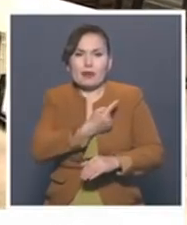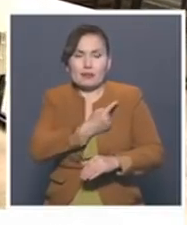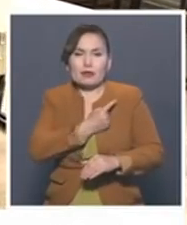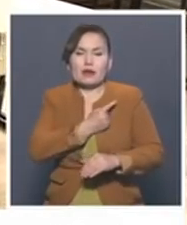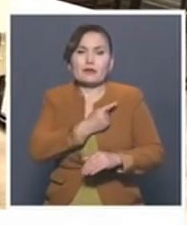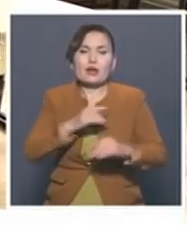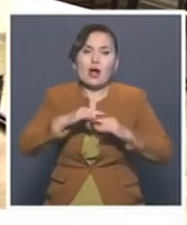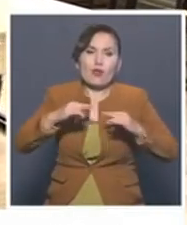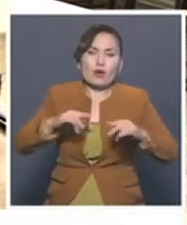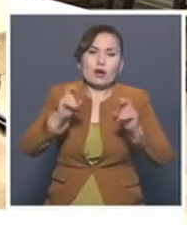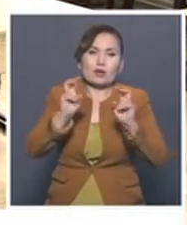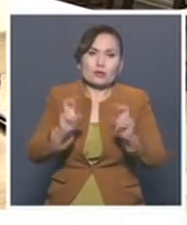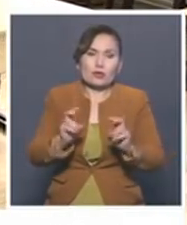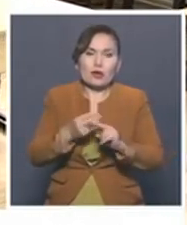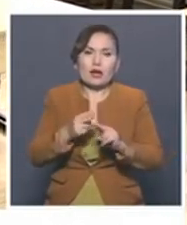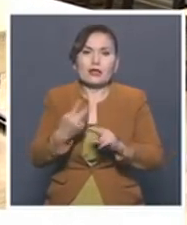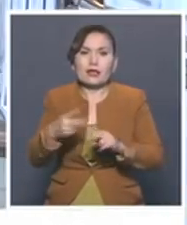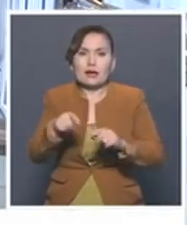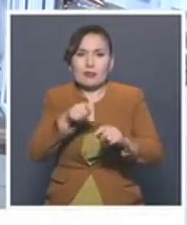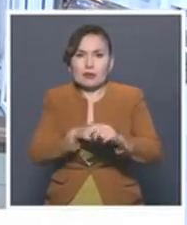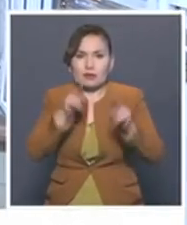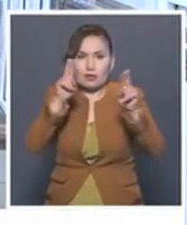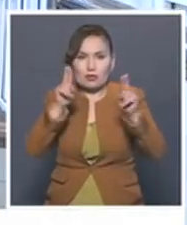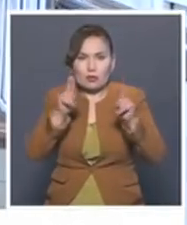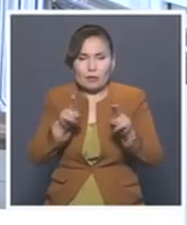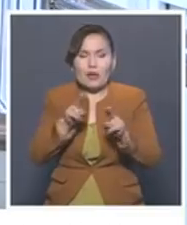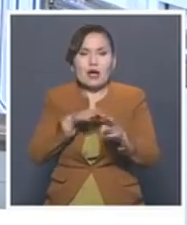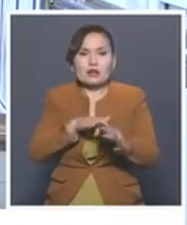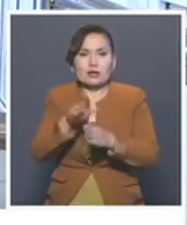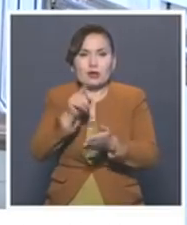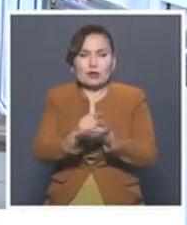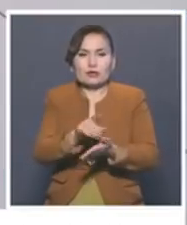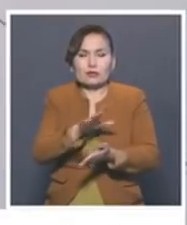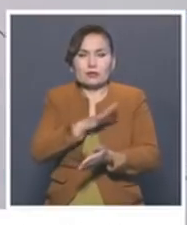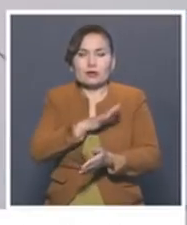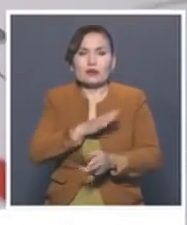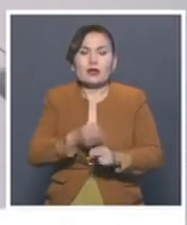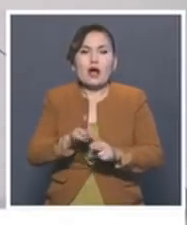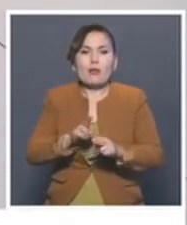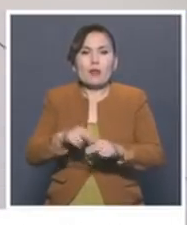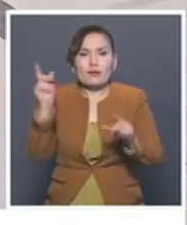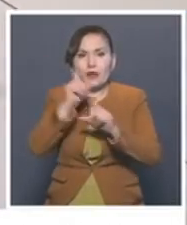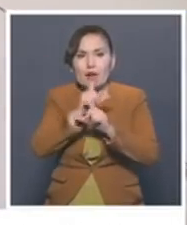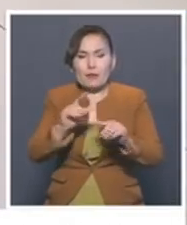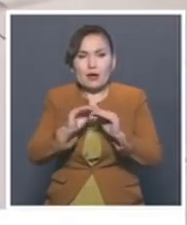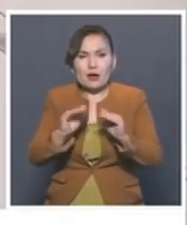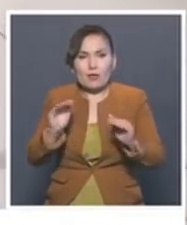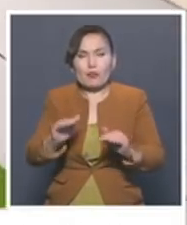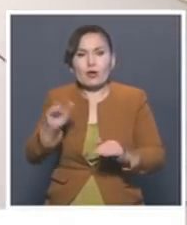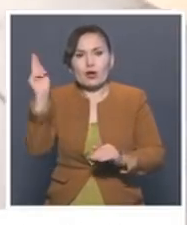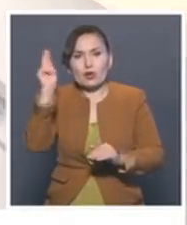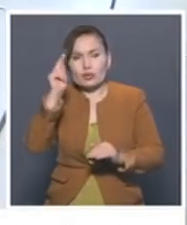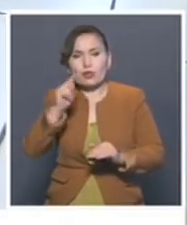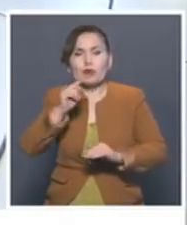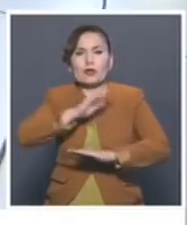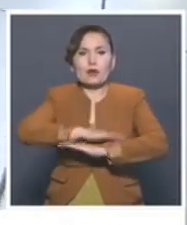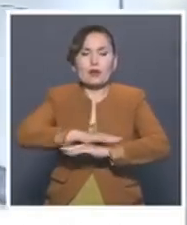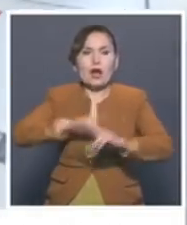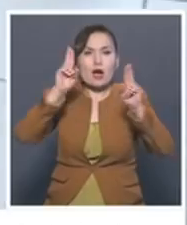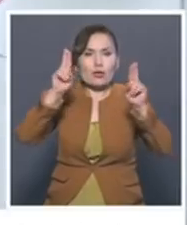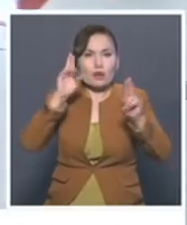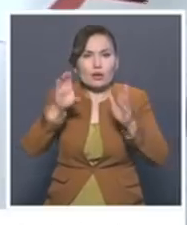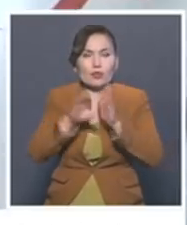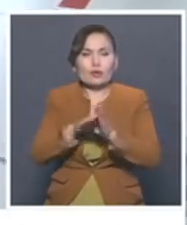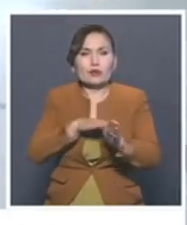дистанция 1,5-2 метр сақталуы тиіс. Енді еліміздегі мектеп оқушылары білім алып қана қоймай, қатаң санитарлық тәртіпті сақтауы тиіс.